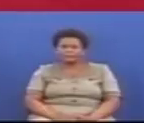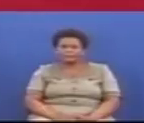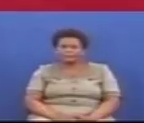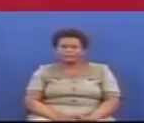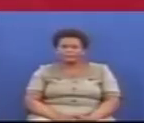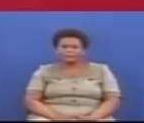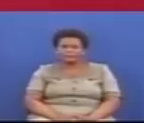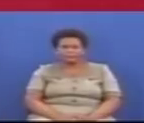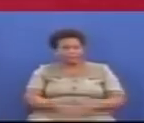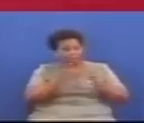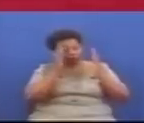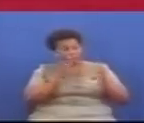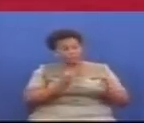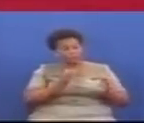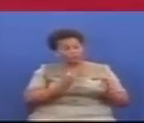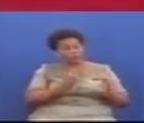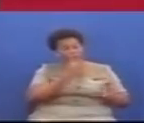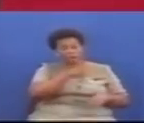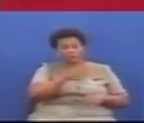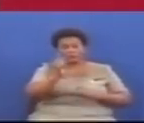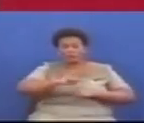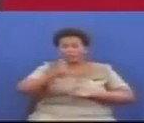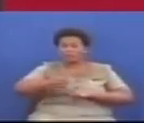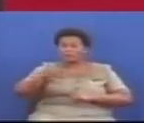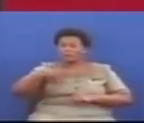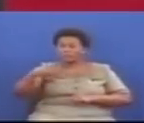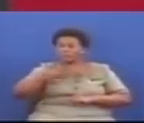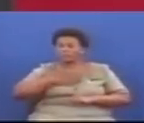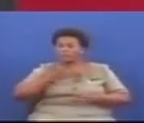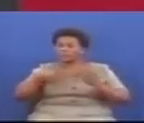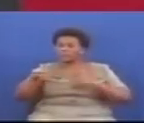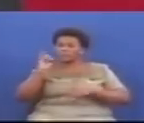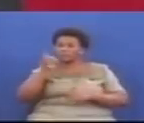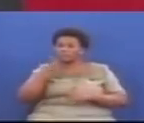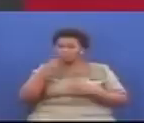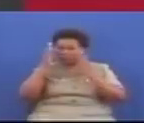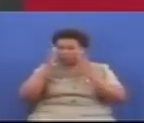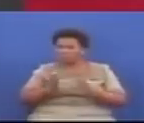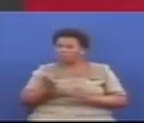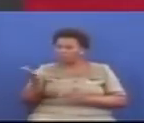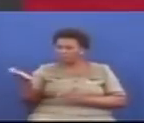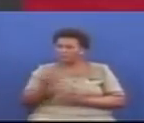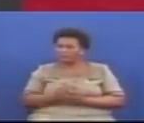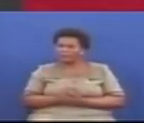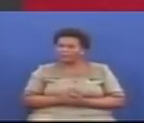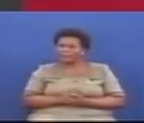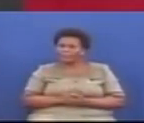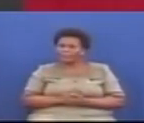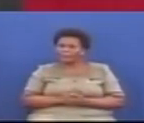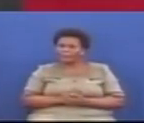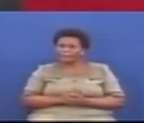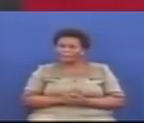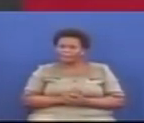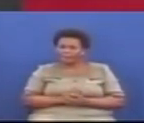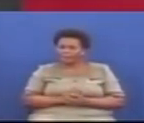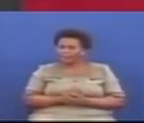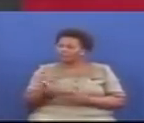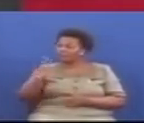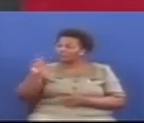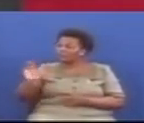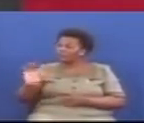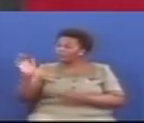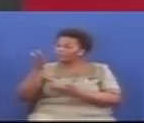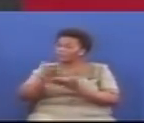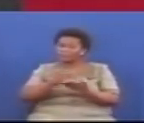kwa niaba ya Waziri wa Ndani ya Nchi, napenda kujibu swali la Mheshimiwa Vedastus Matayo Manyinyi lenye sehemu ya nabii kama